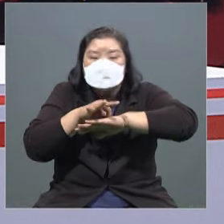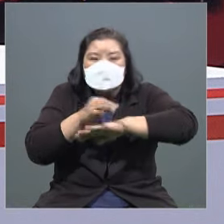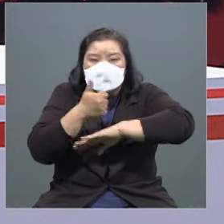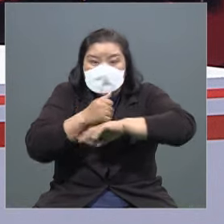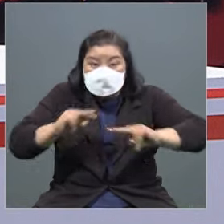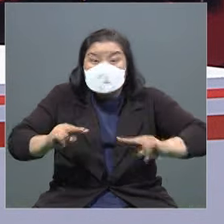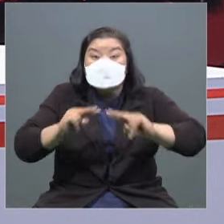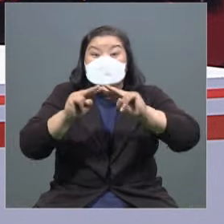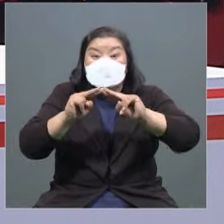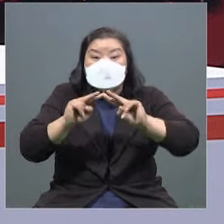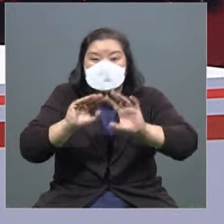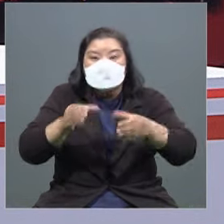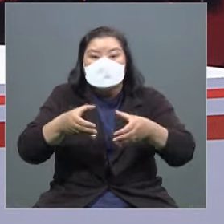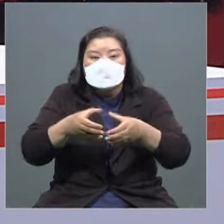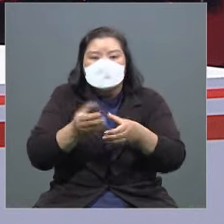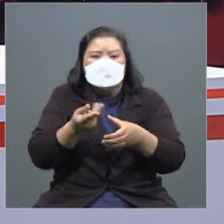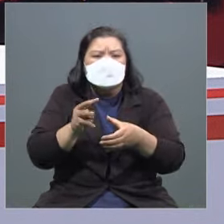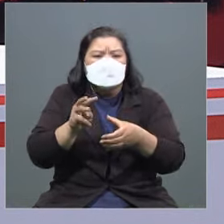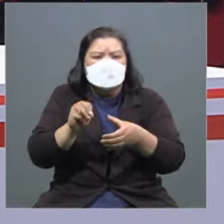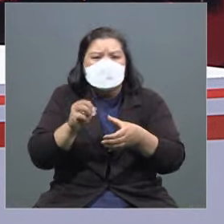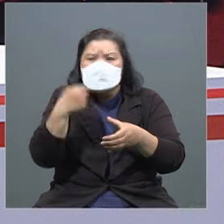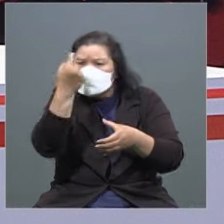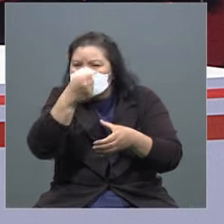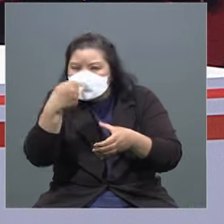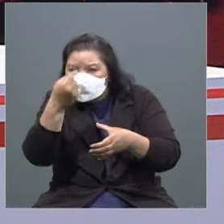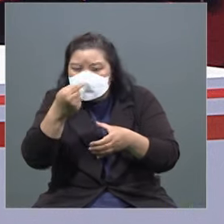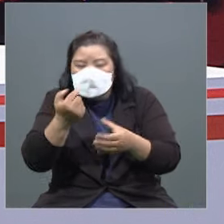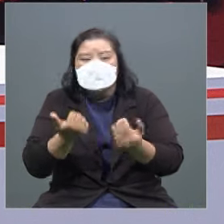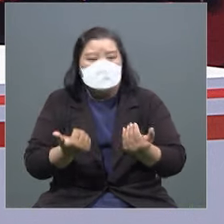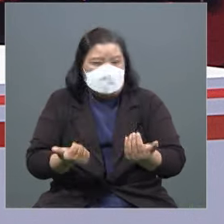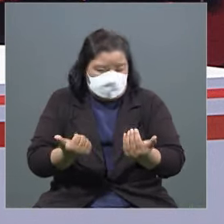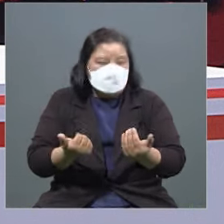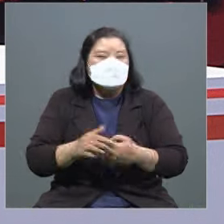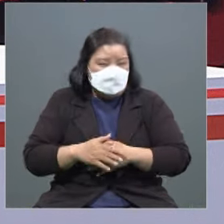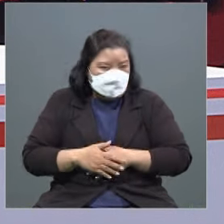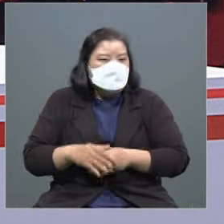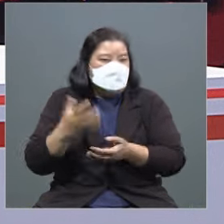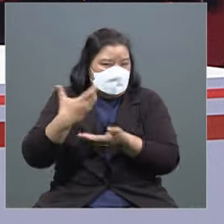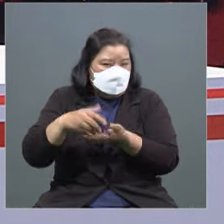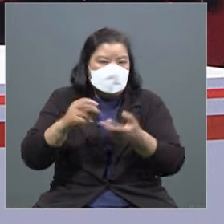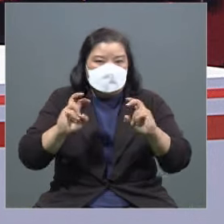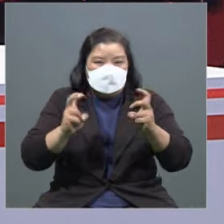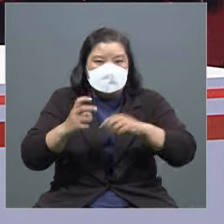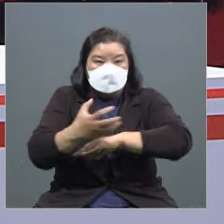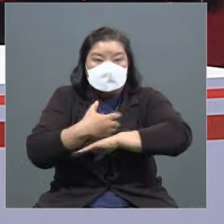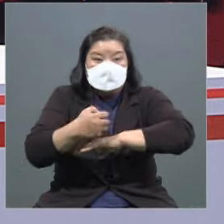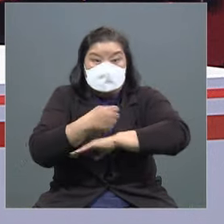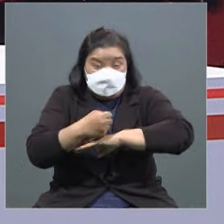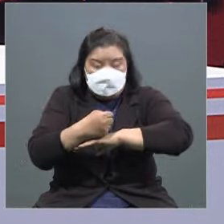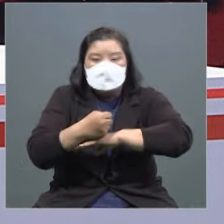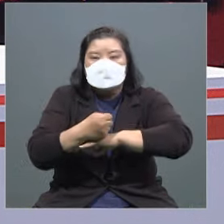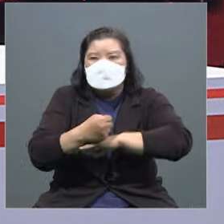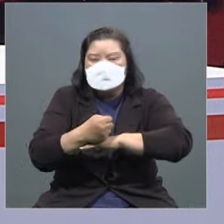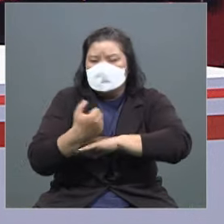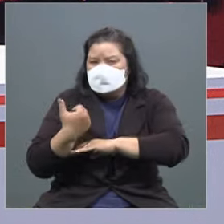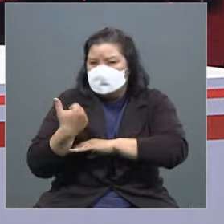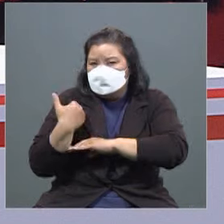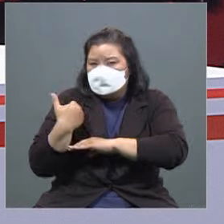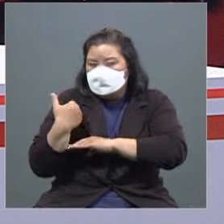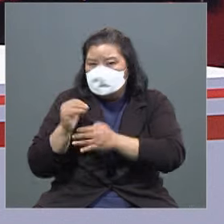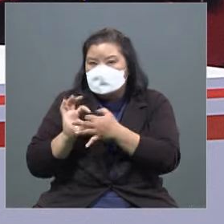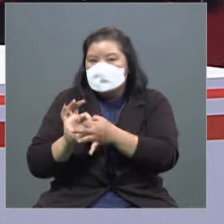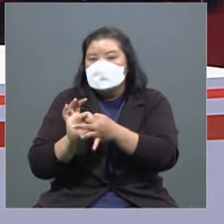หน้าตาจะเป็นอย่างไรนะครับเพราะฉะนั้นข่าวค่ำวันนี้เนี่ยจะไปเริ่มกันที่แน่นอนนะฮประเด็นการเมืองนะครับตอนนี้หลายฝ่ายนะก็มองไปที่เรื่องของ